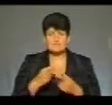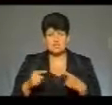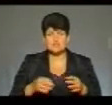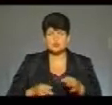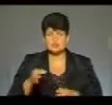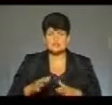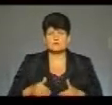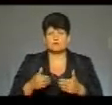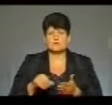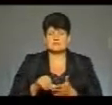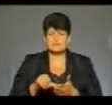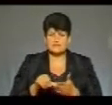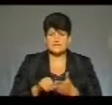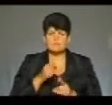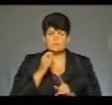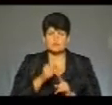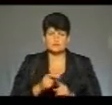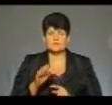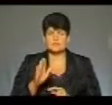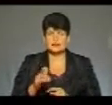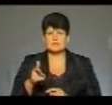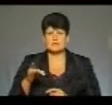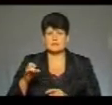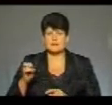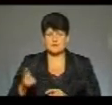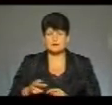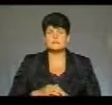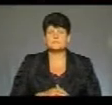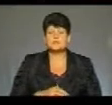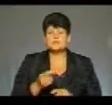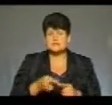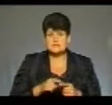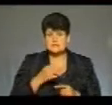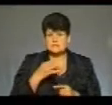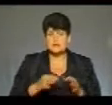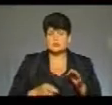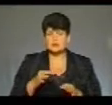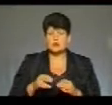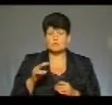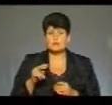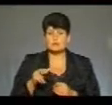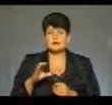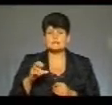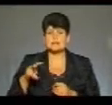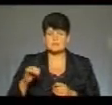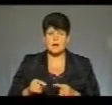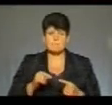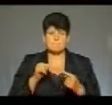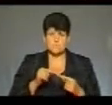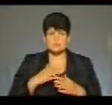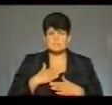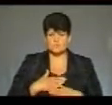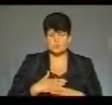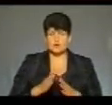судах звернулися представники відповідачів Віталій Герняк та Оксана Зушман. Про це повідомила суддя Любомира Сливка. Проти задоволення